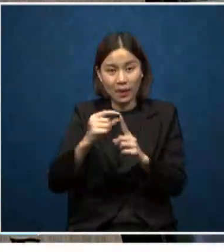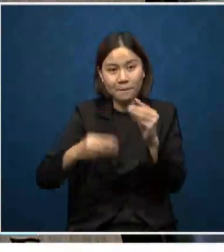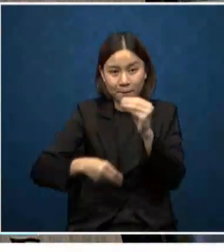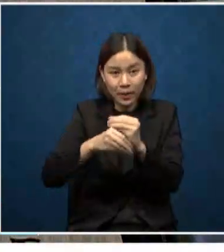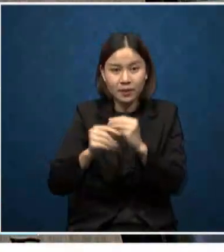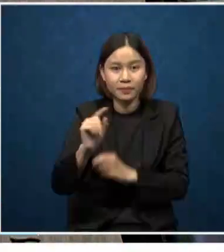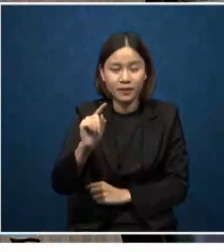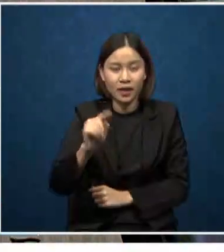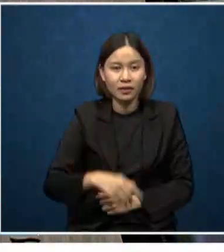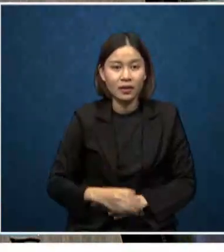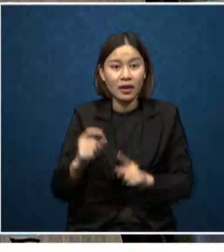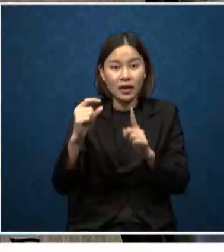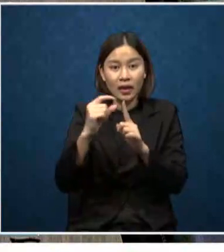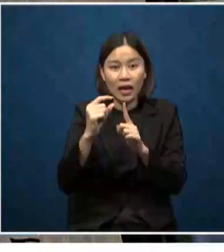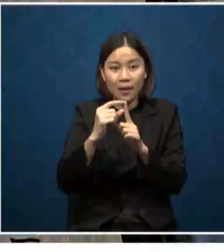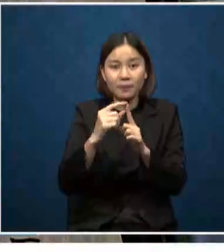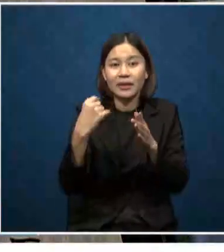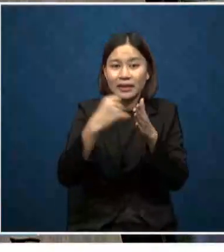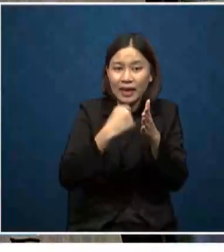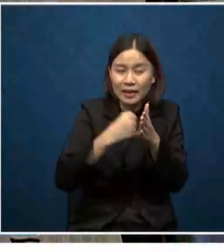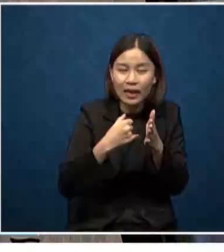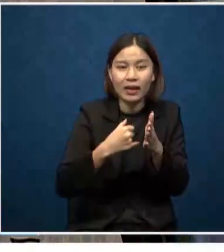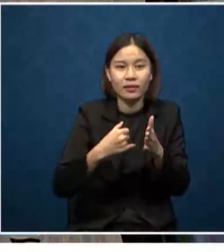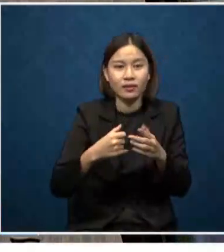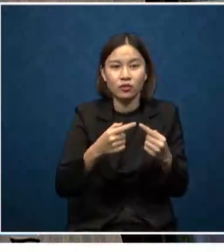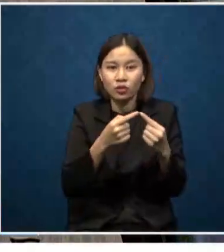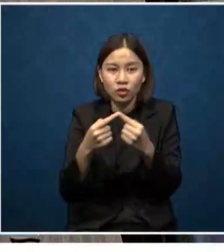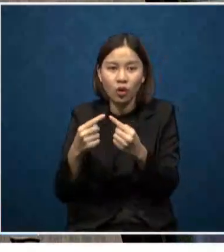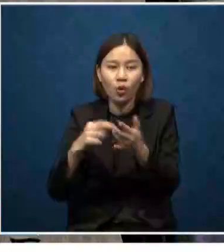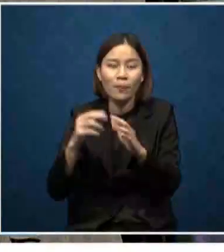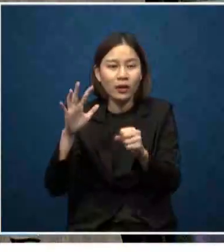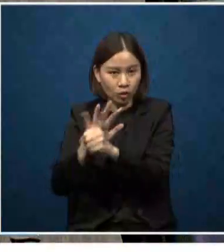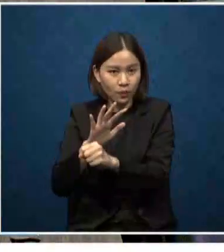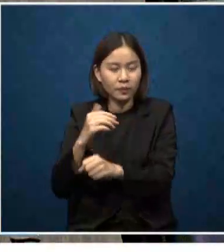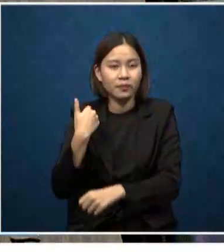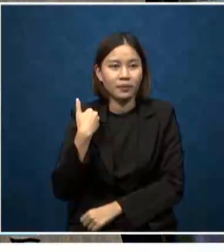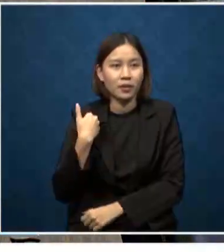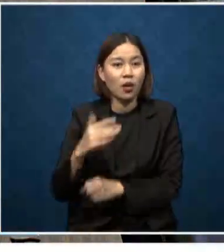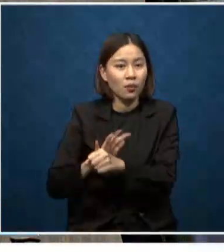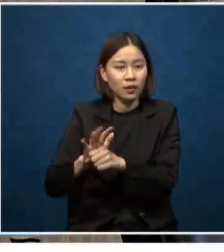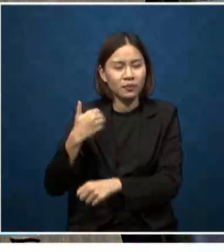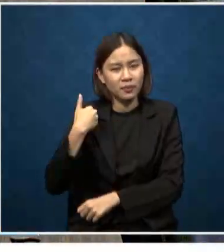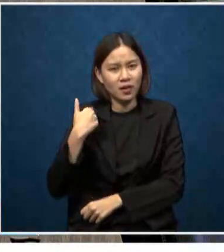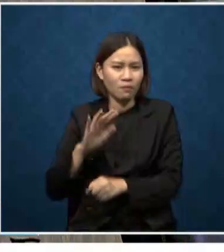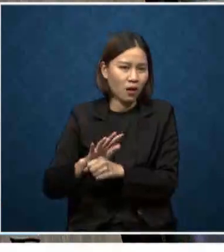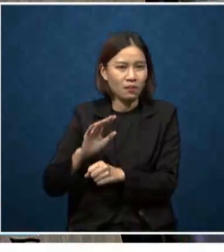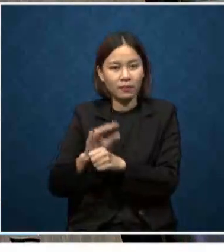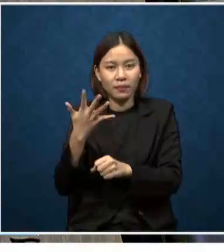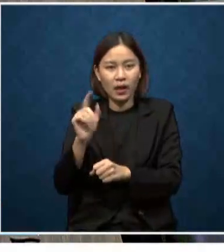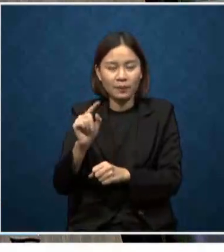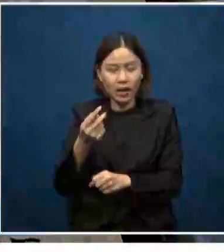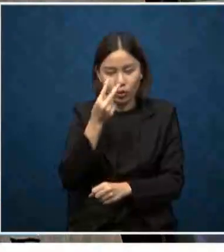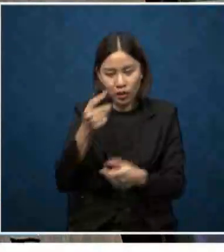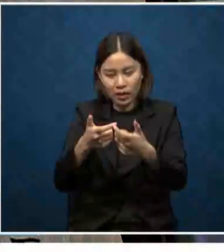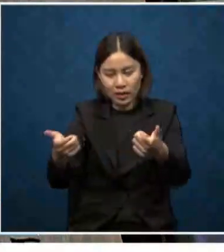ครับนอกจากคำว่าคล่องตัวต่อเนื่องแล้วต้องคุ้มค่าคราวนี้จะคุ้มค่าหรือไม่คุ้มค่าเนี่ยก็ดูใน